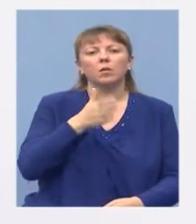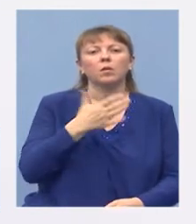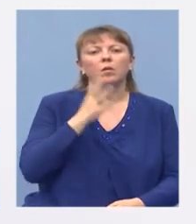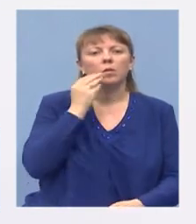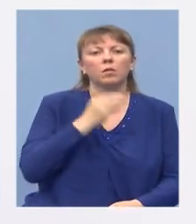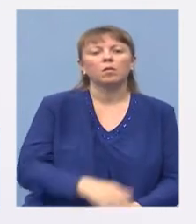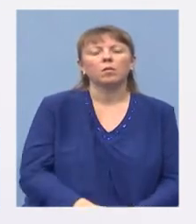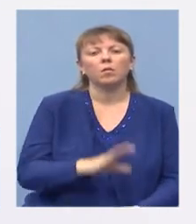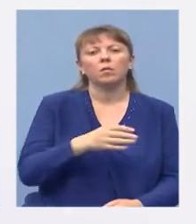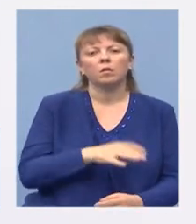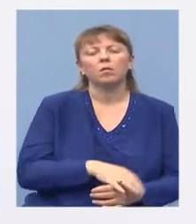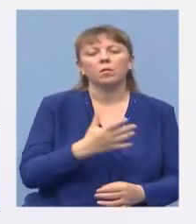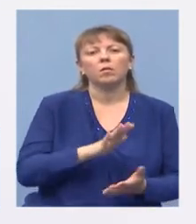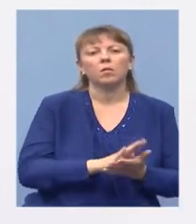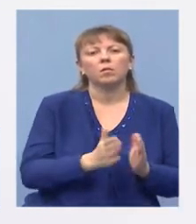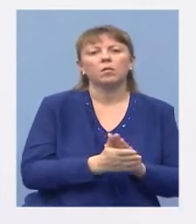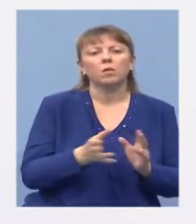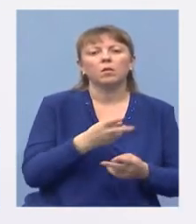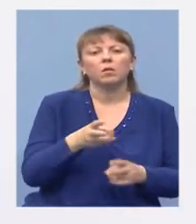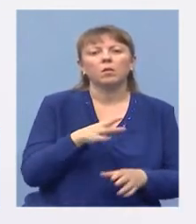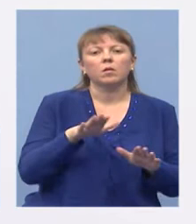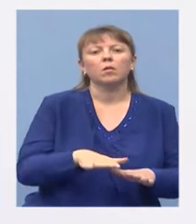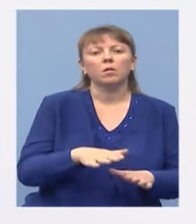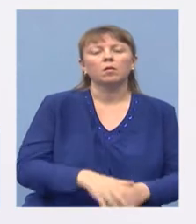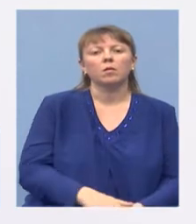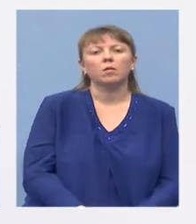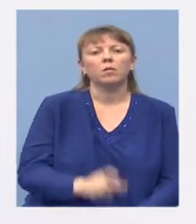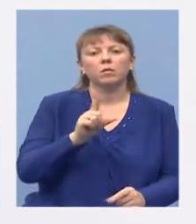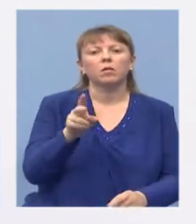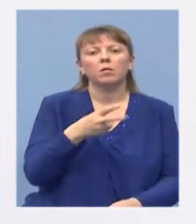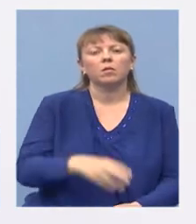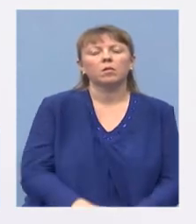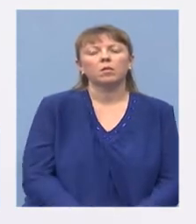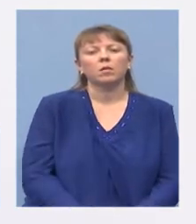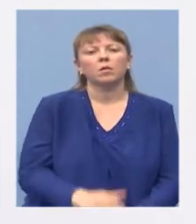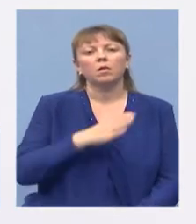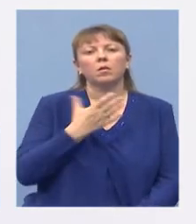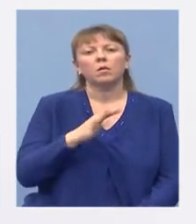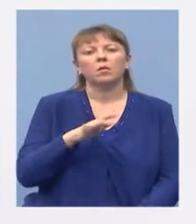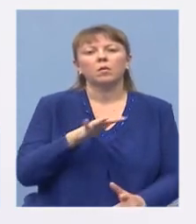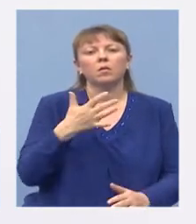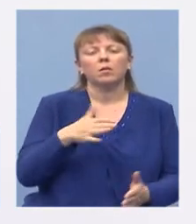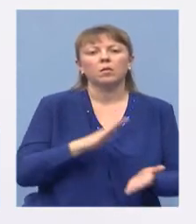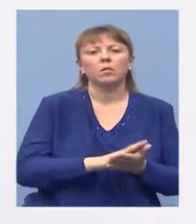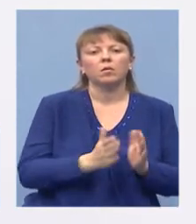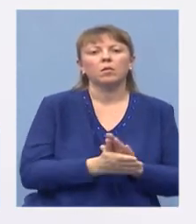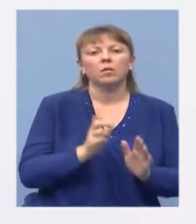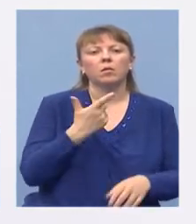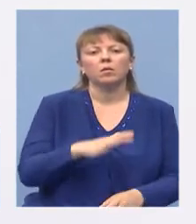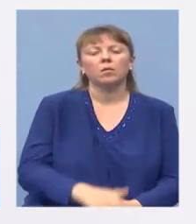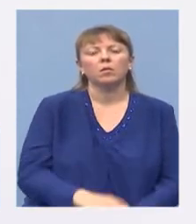Алмату, создавали сделки и так далее. Сейчас это можно сделать экстерриториально, не выезжая. Автоматизируем процесс регистрации договора залога